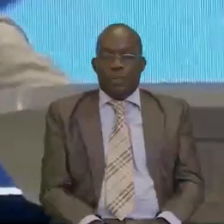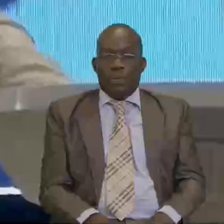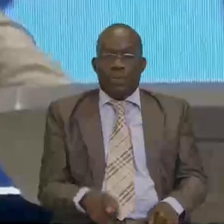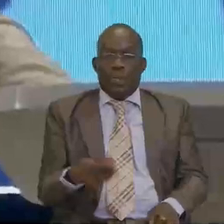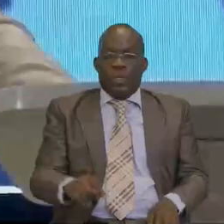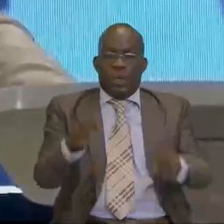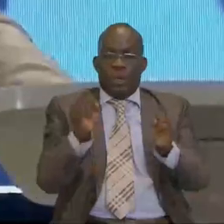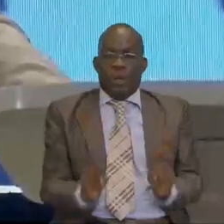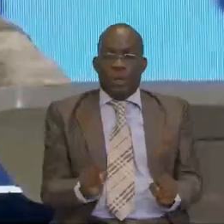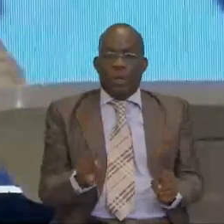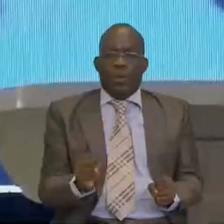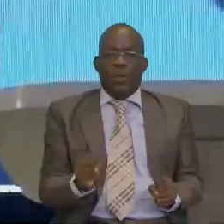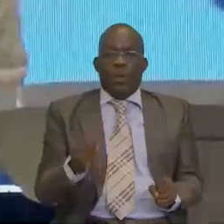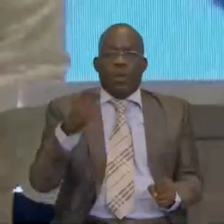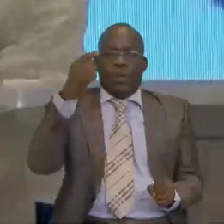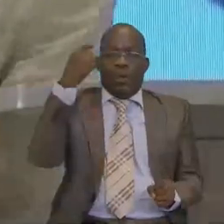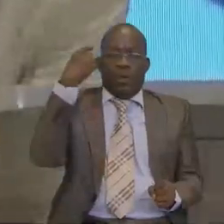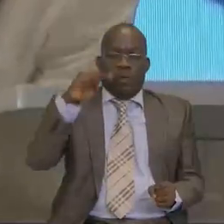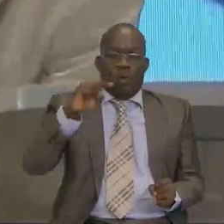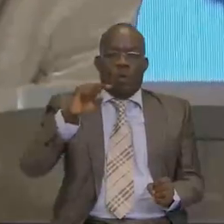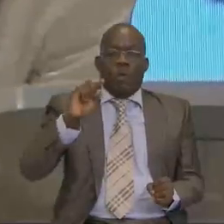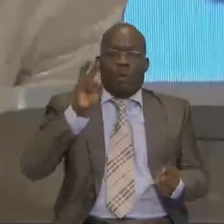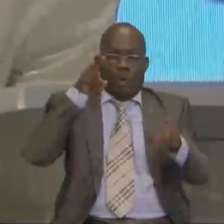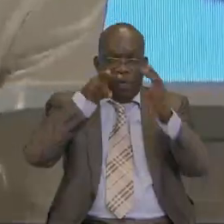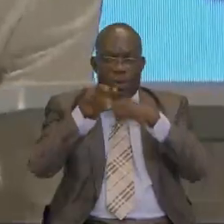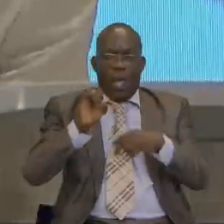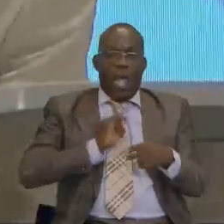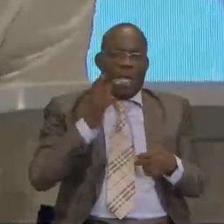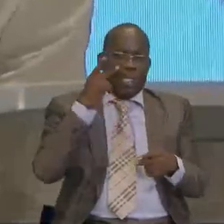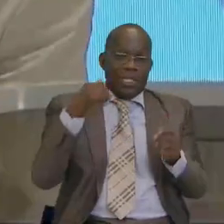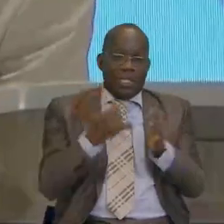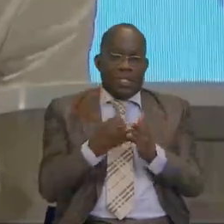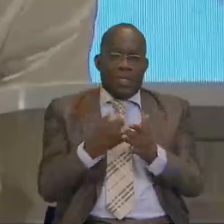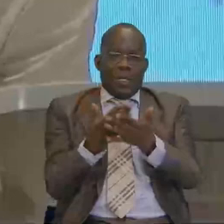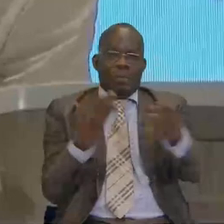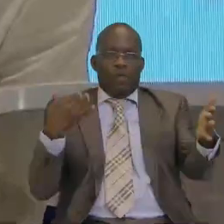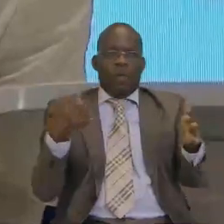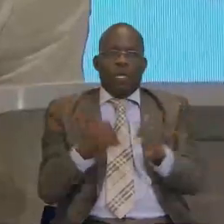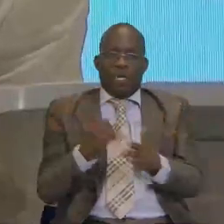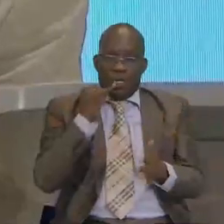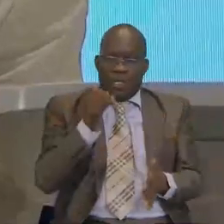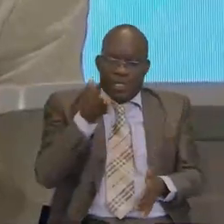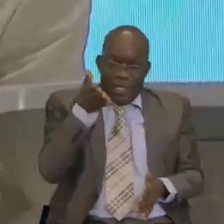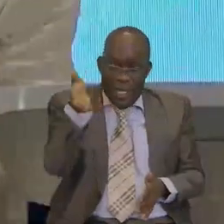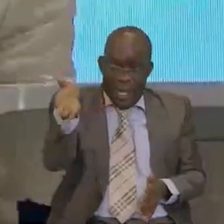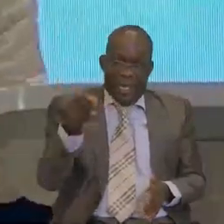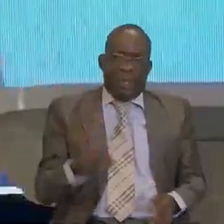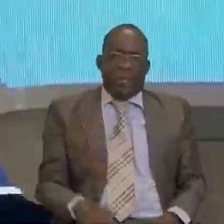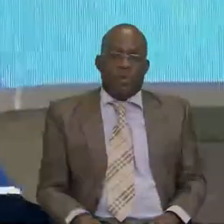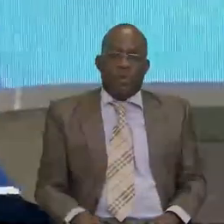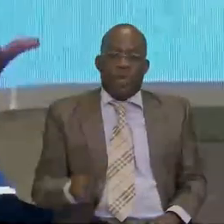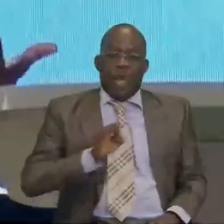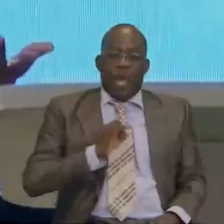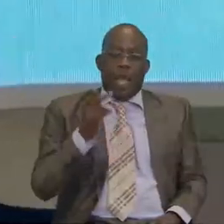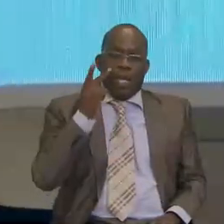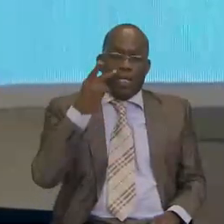Mais la puissance pour la vision, je le vois avant que ça ne soit là. Je